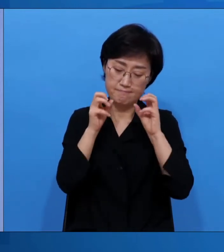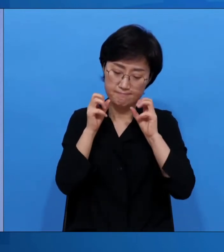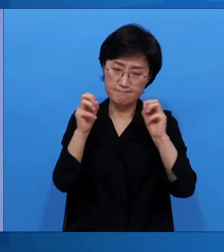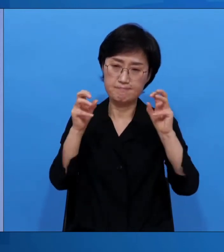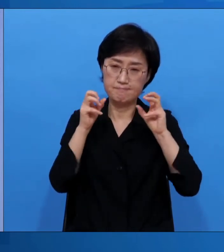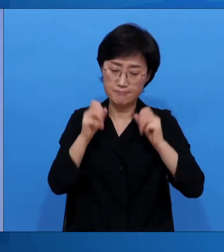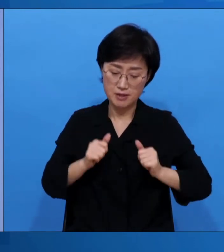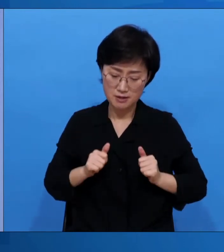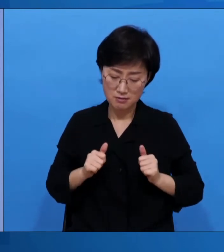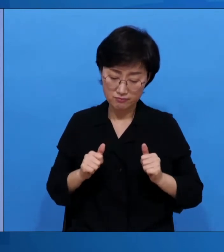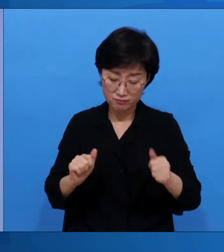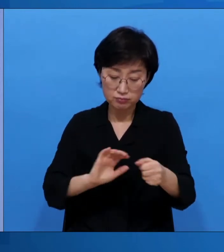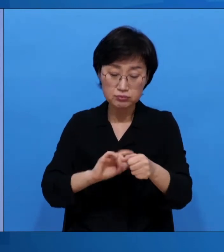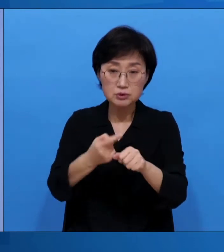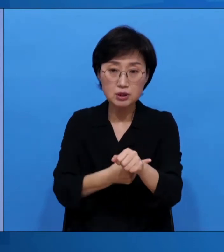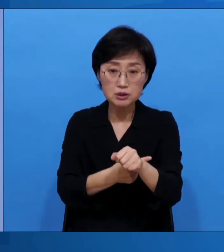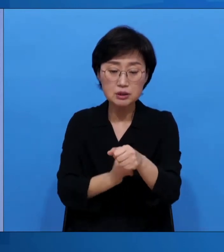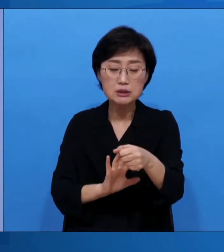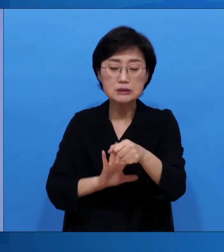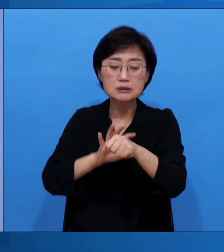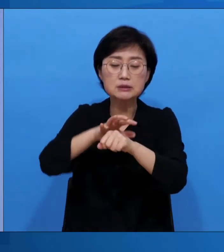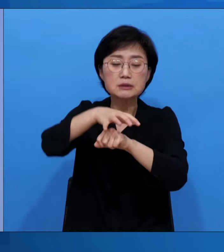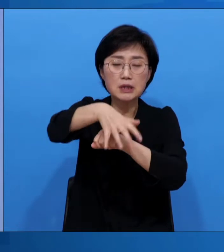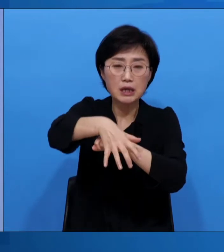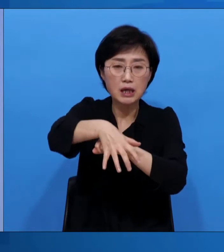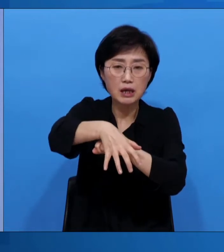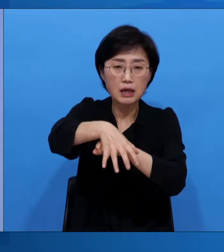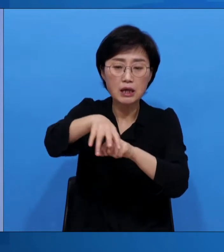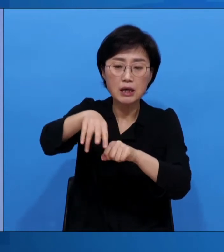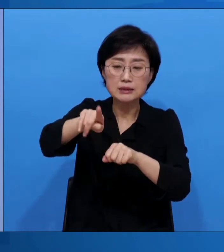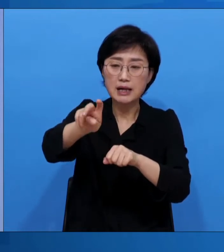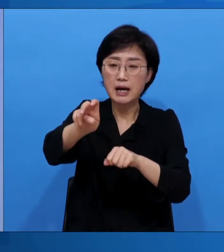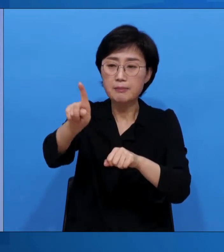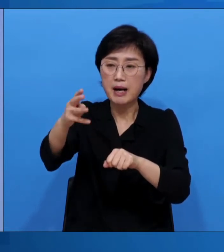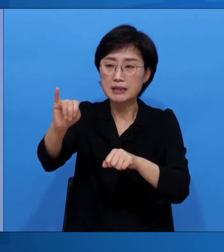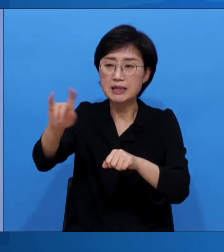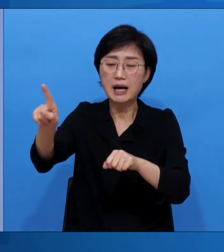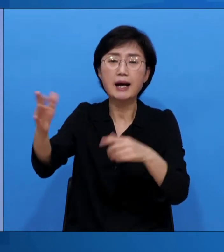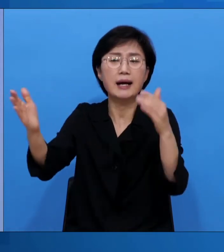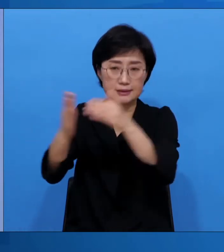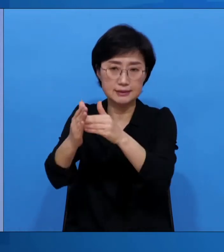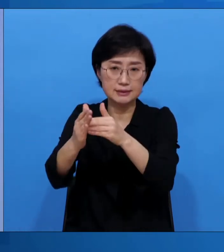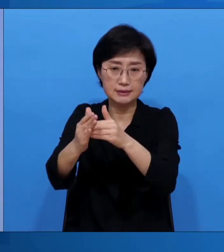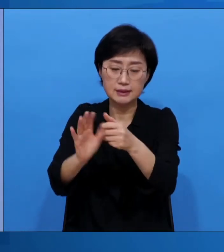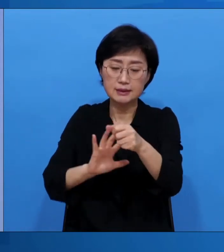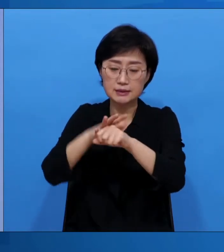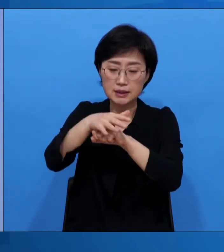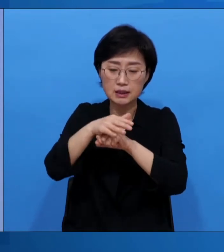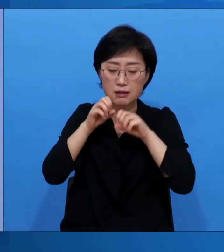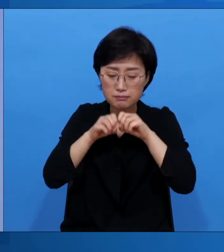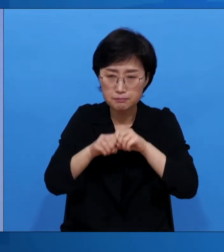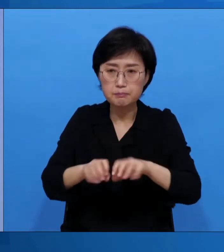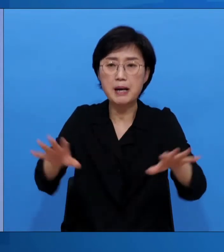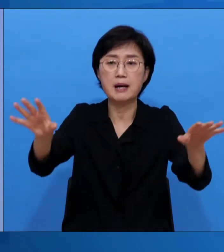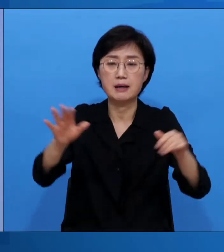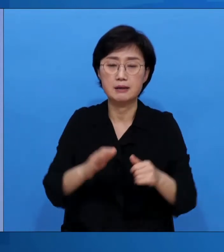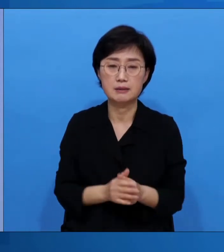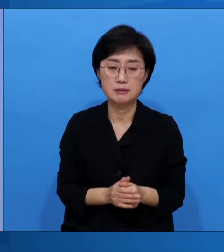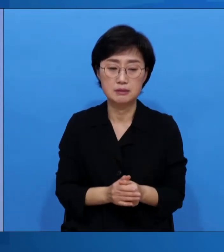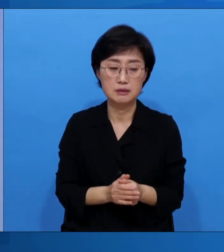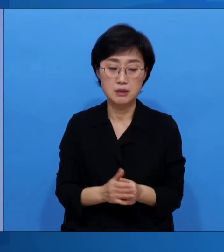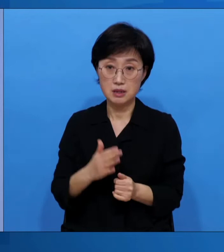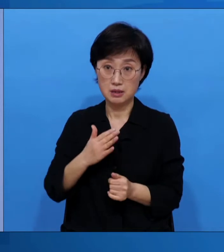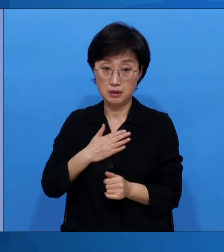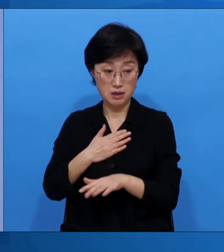말씀을 드려요. And we see that these workers arose in Acts chapter 6. It went all the way to Jerusalem and Judah, everywhere. 확실히 믿으시기 바랍니다. 여러분이 받을 응답입니다. May